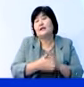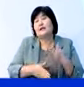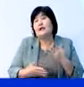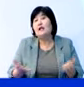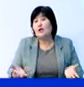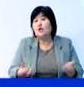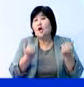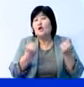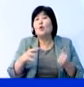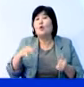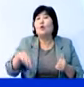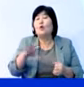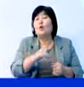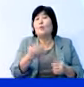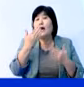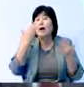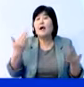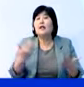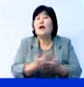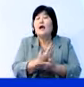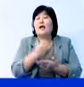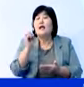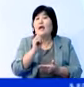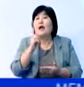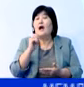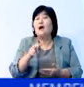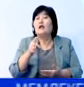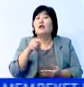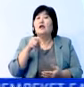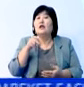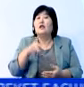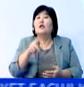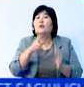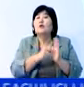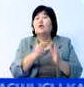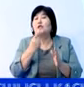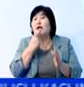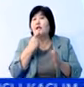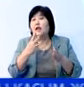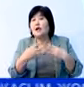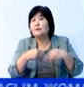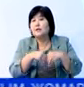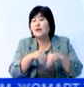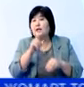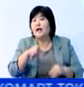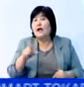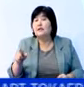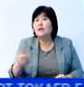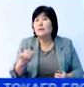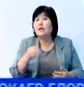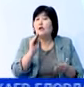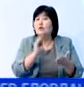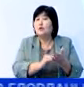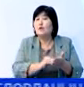10 айда облыс бойынша е-халық ақпарат жүйесі арқылы бізде 147 000-нан астам аз қамтылған азаматтар жаңартылған